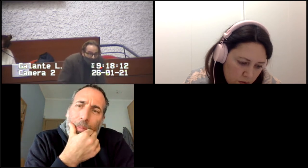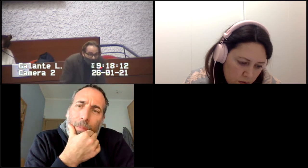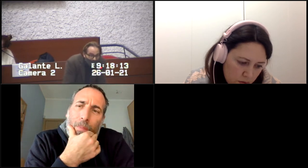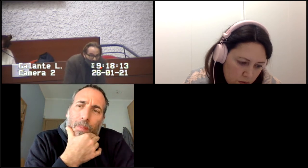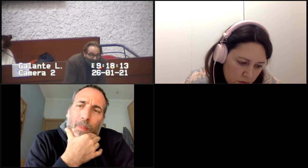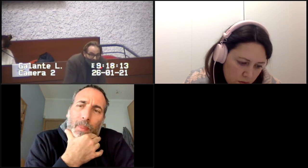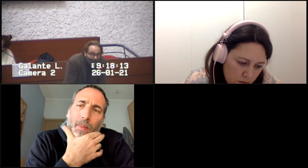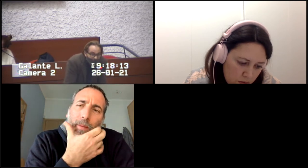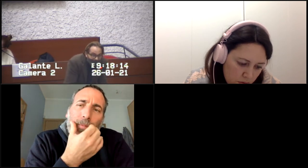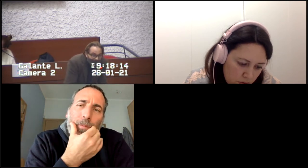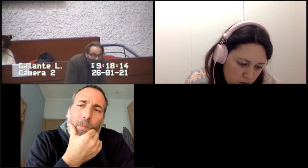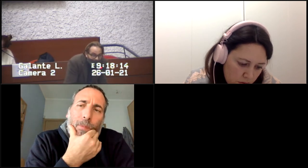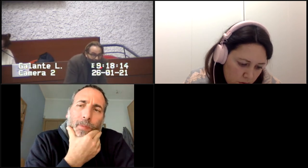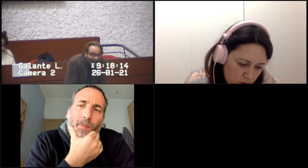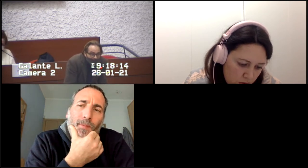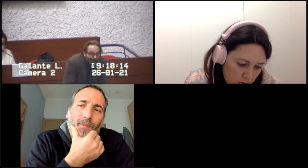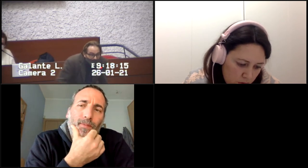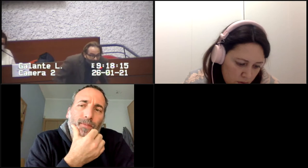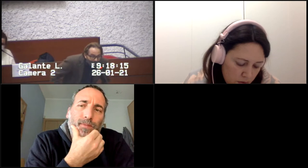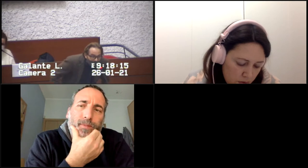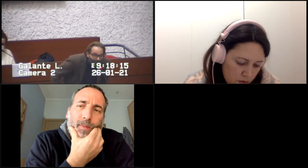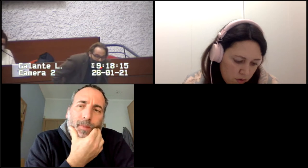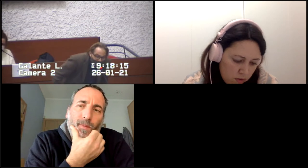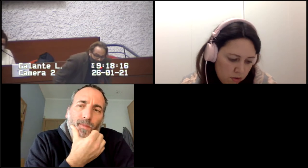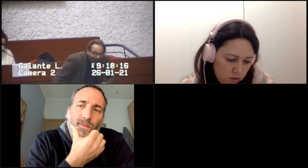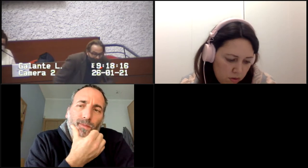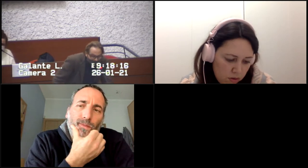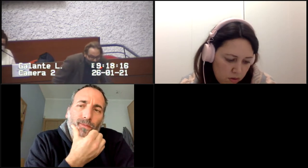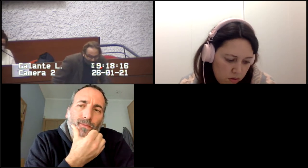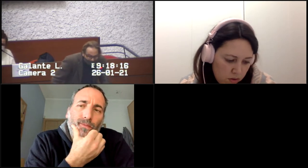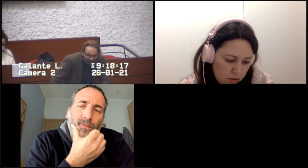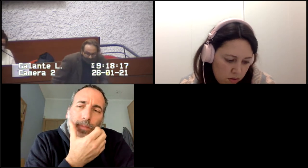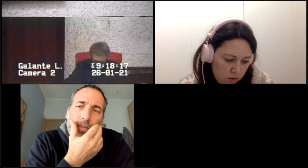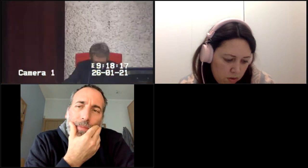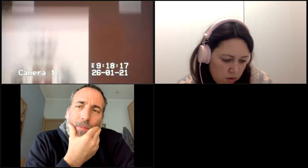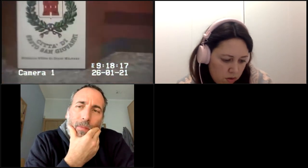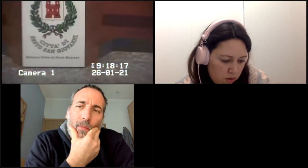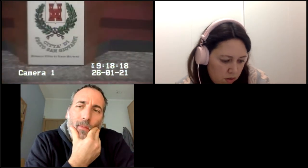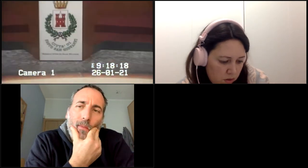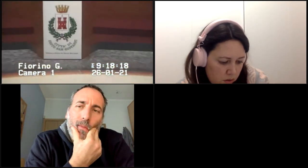il Movimento 5 Stelle si asterrà dalla votazione. Grazie.